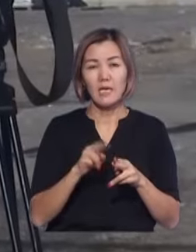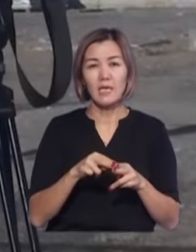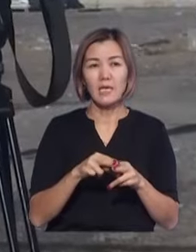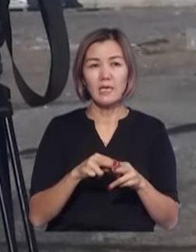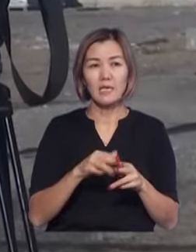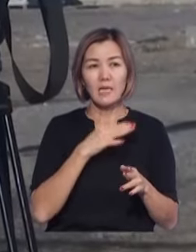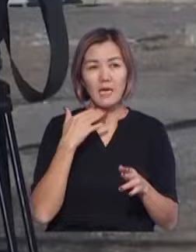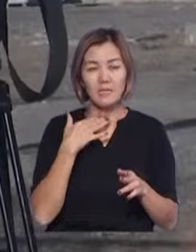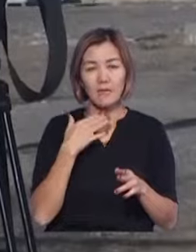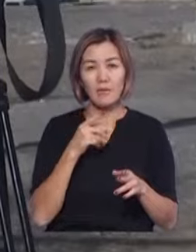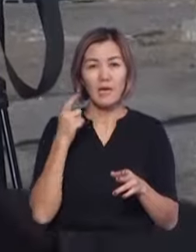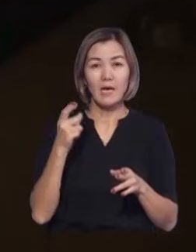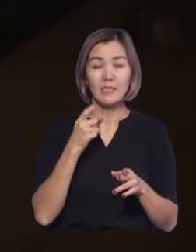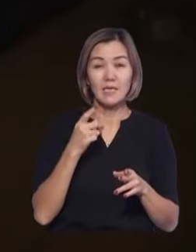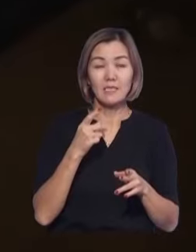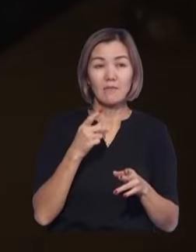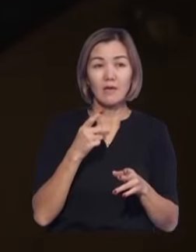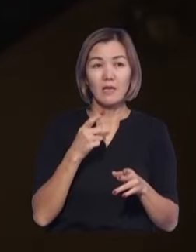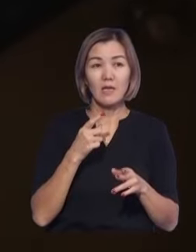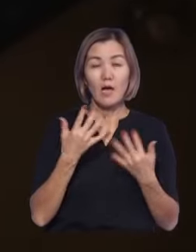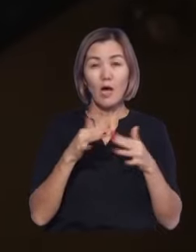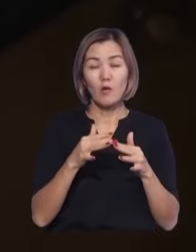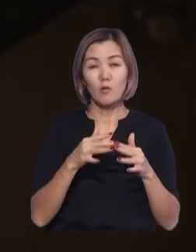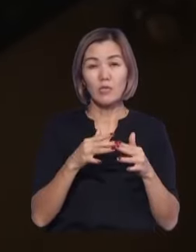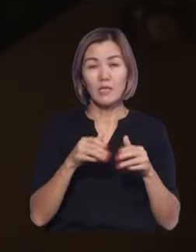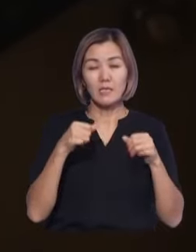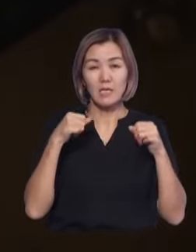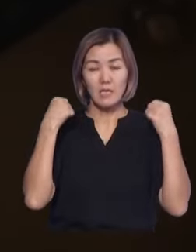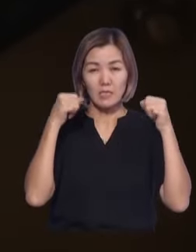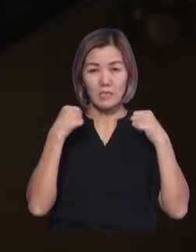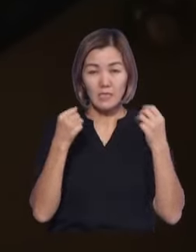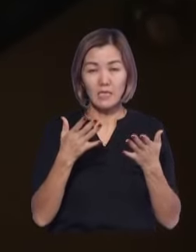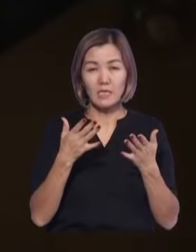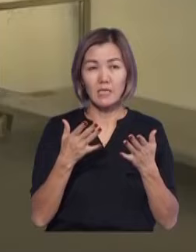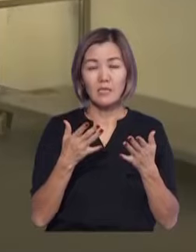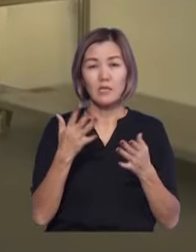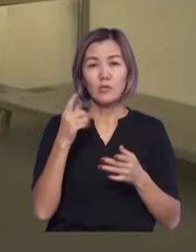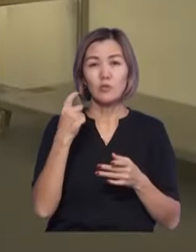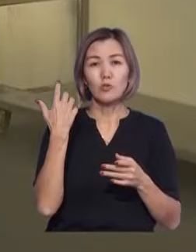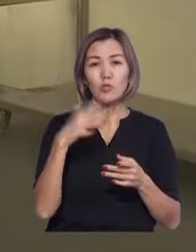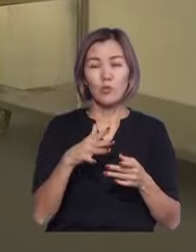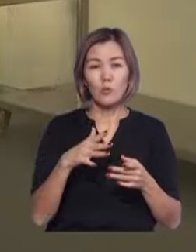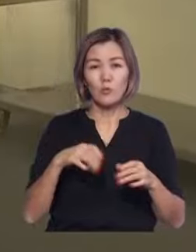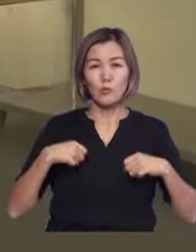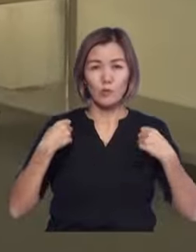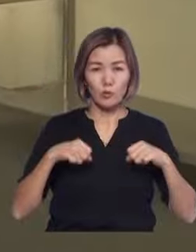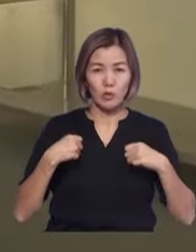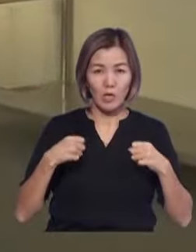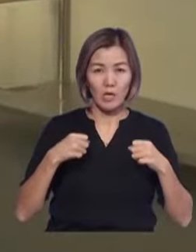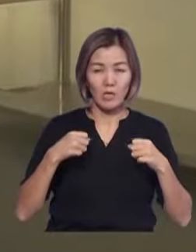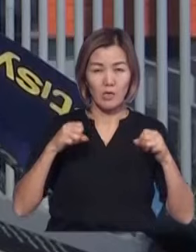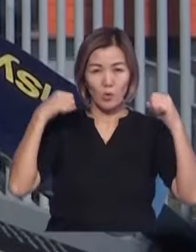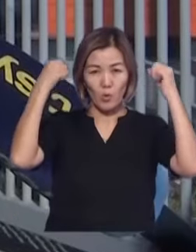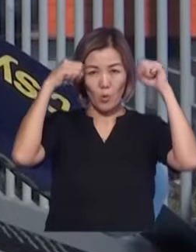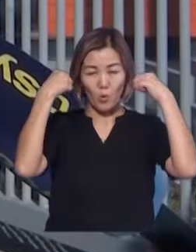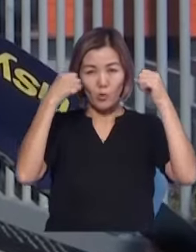қасапқана жергілікті шаруалардың малын қабылдайды. Жауаптылар тәулігіне 50 бас ірі қара, 150 тұяқ ұсақ мал соямыз деп